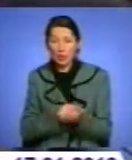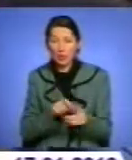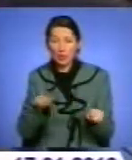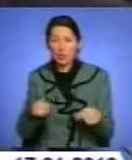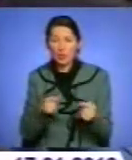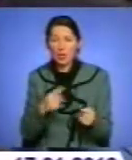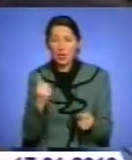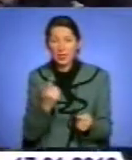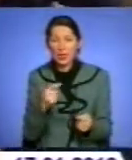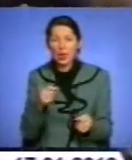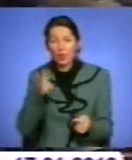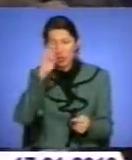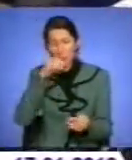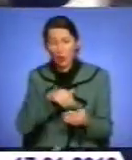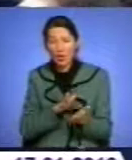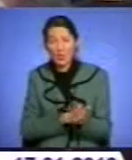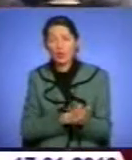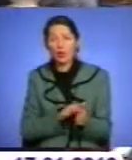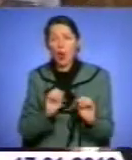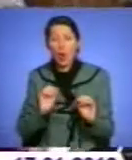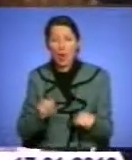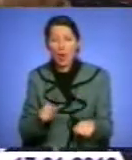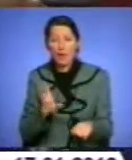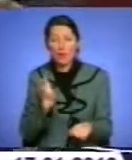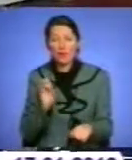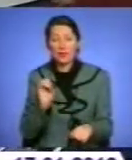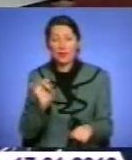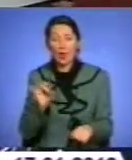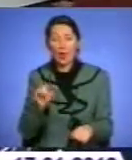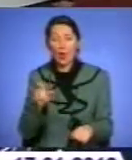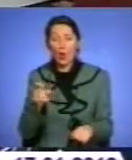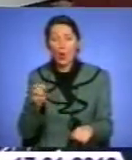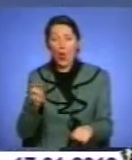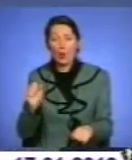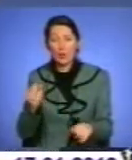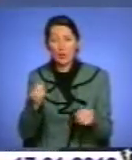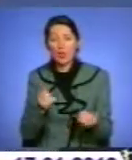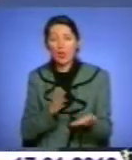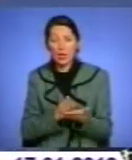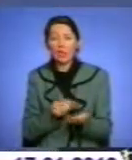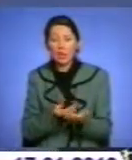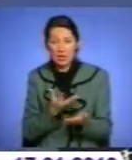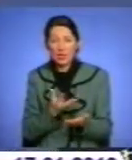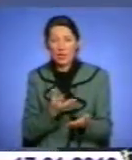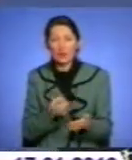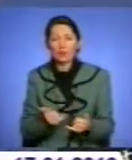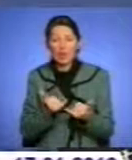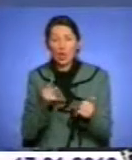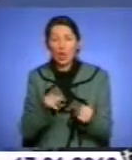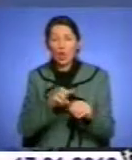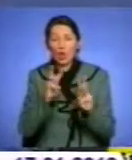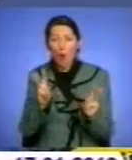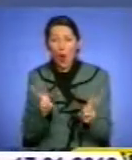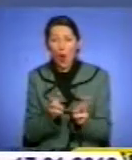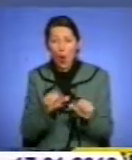реєстру речових прав на нерухомість. Крім того, фіксованою стала плата за реєстрацію. Для того, щоб оформити свідоцтво на